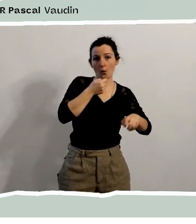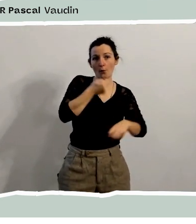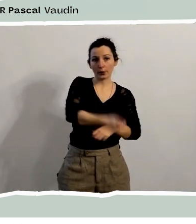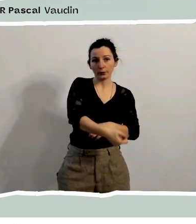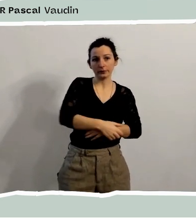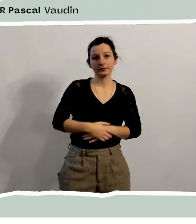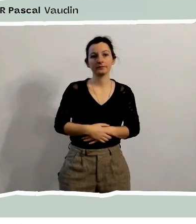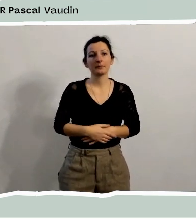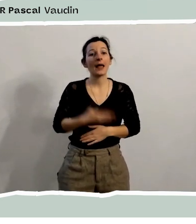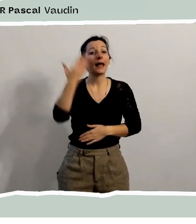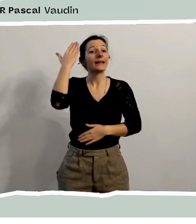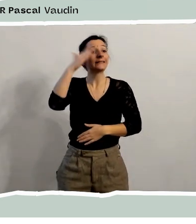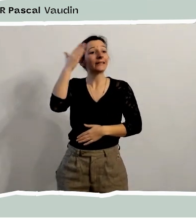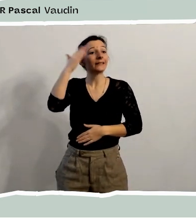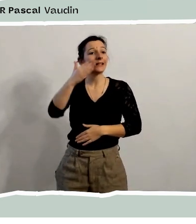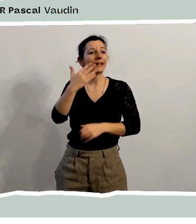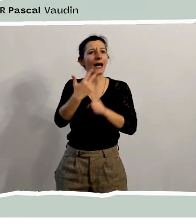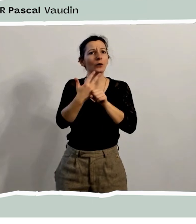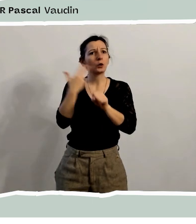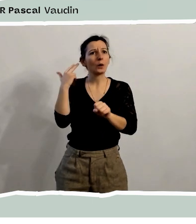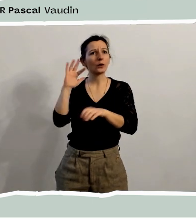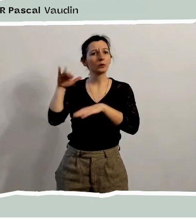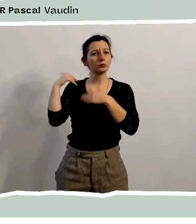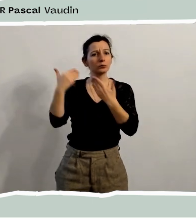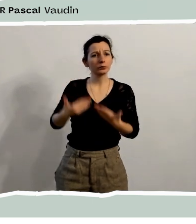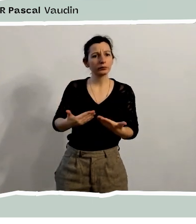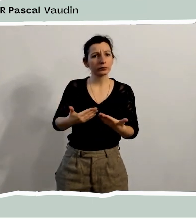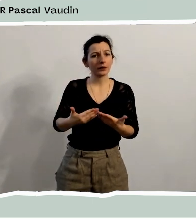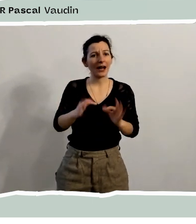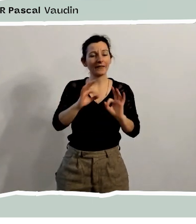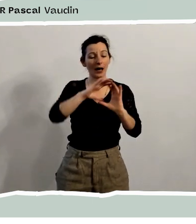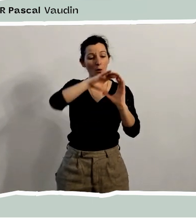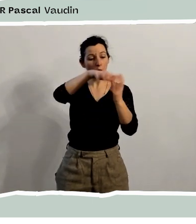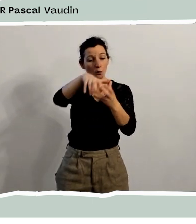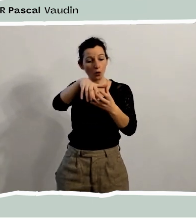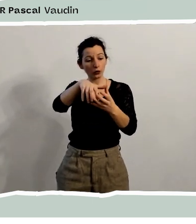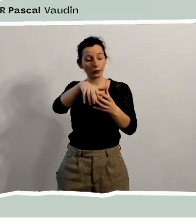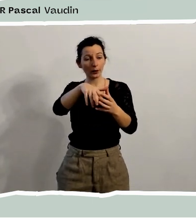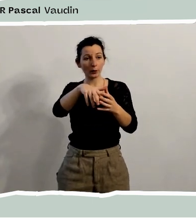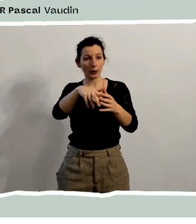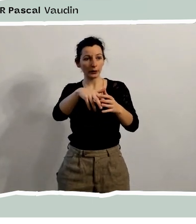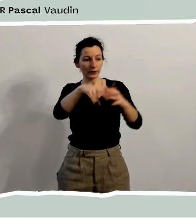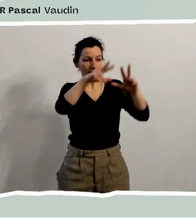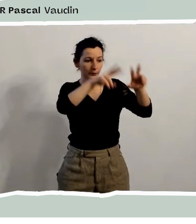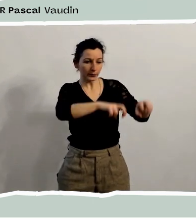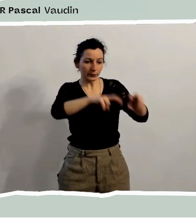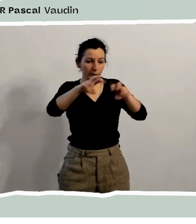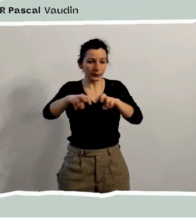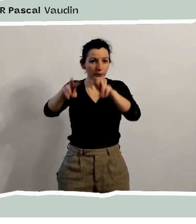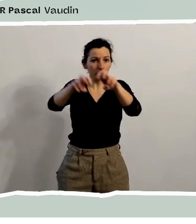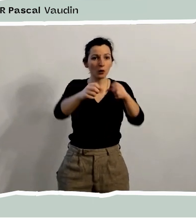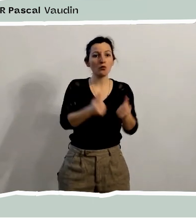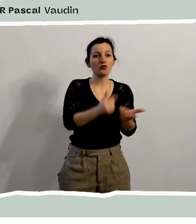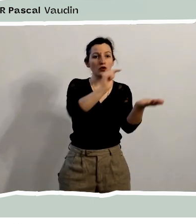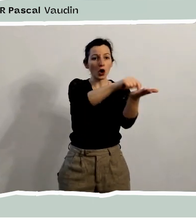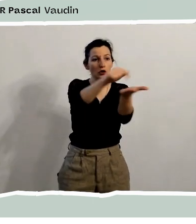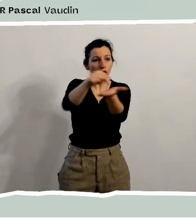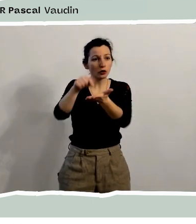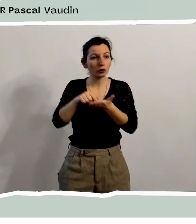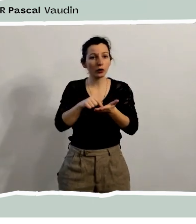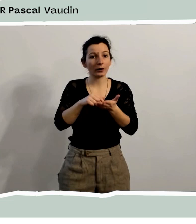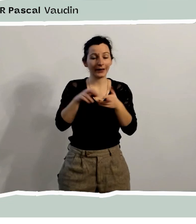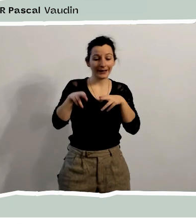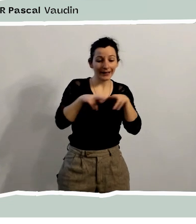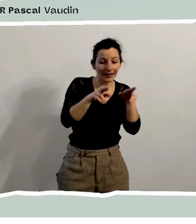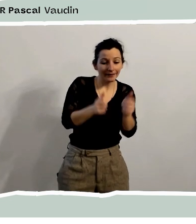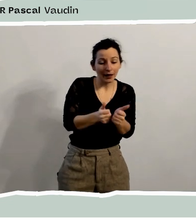publication de 3 ans. À l'échelle du globe, il y a eu des prélèvements qui ont été faits sur plusieurs points, sur plusieurs